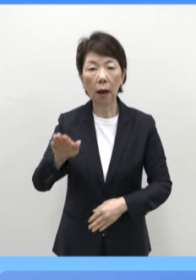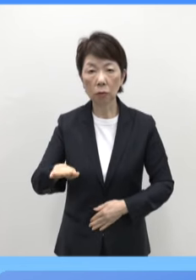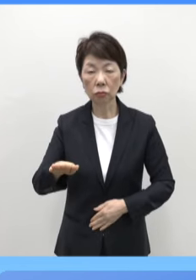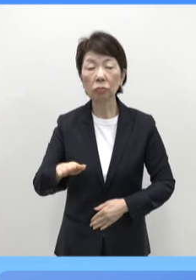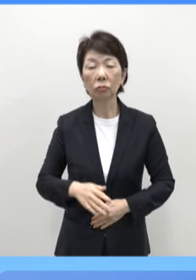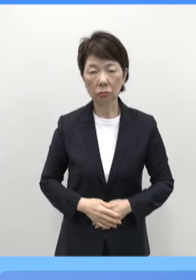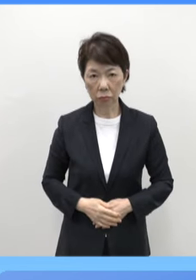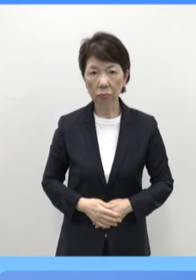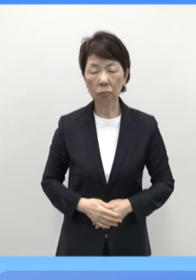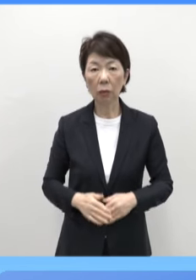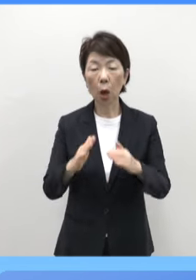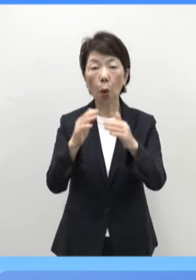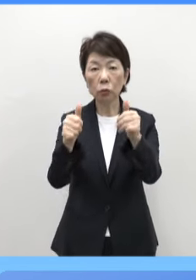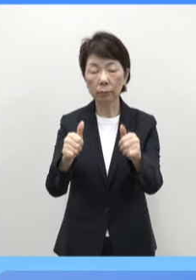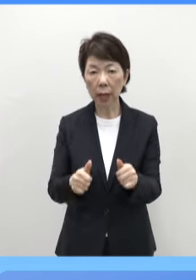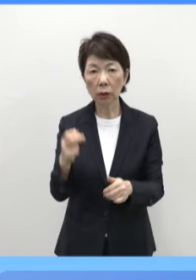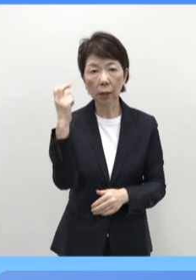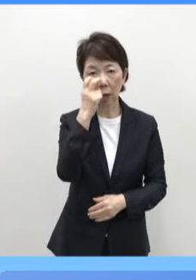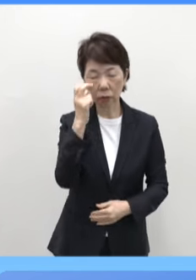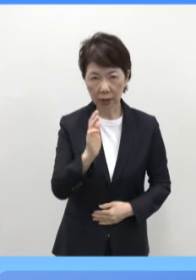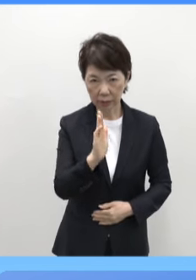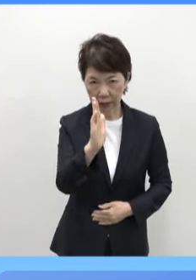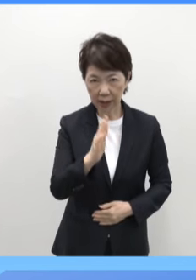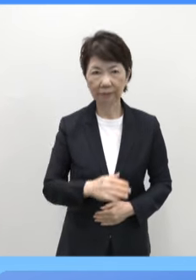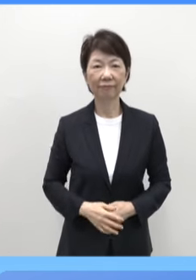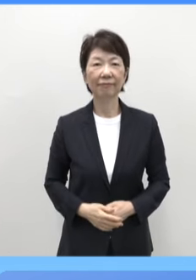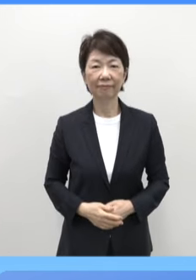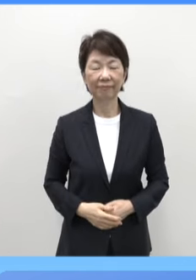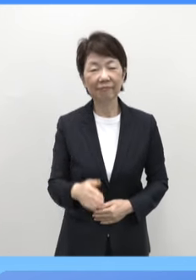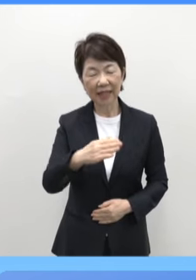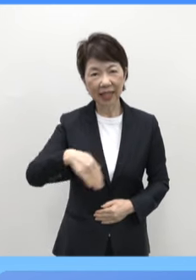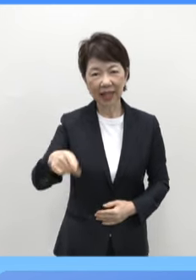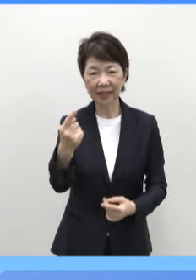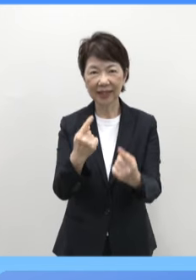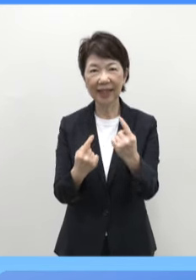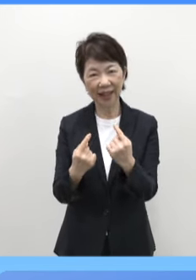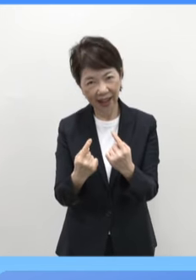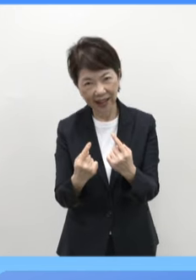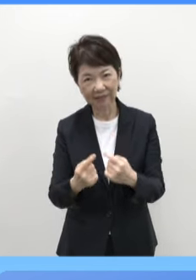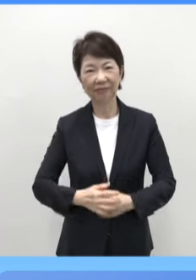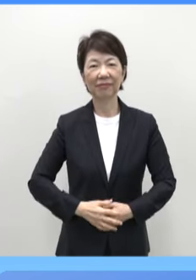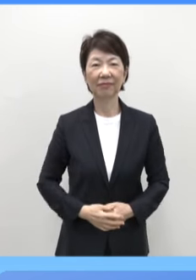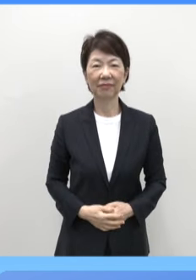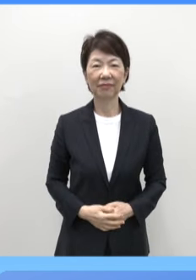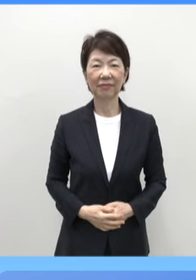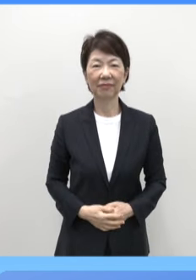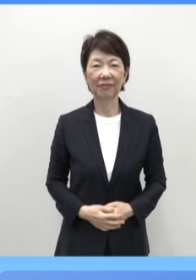ので、詳しくはホームページをご覧ください。 みんな来てねー。